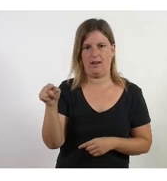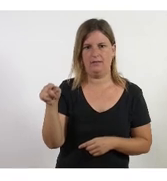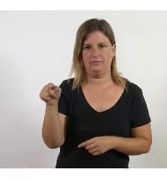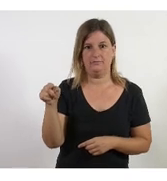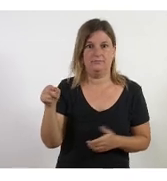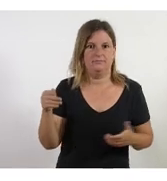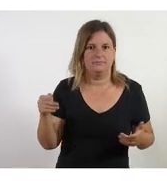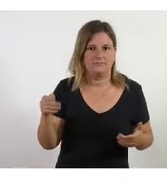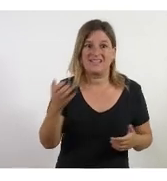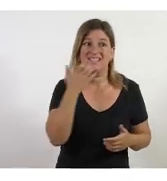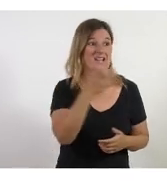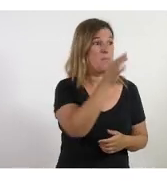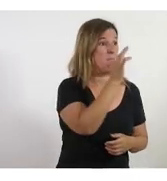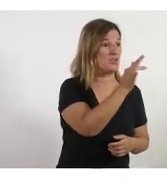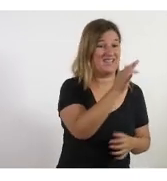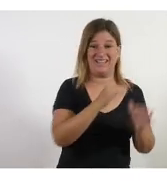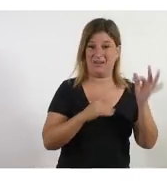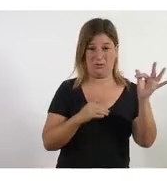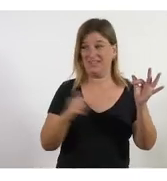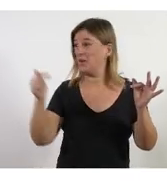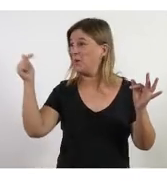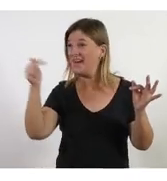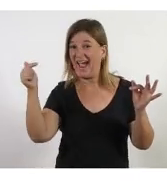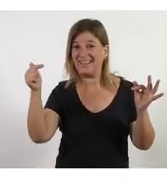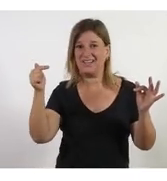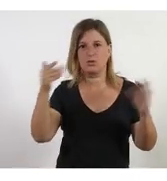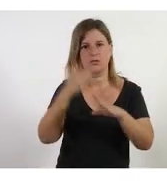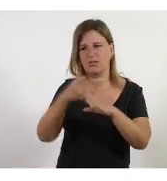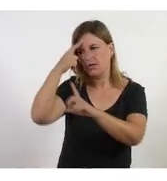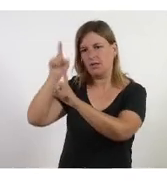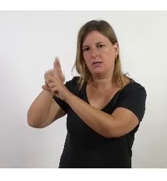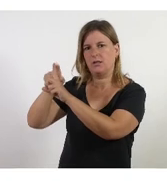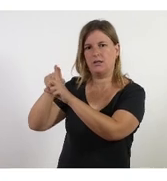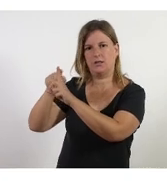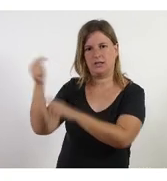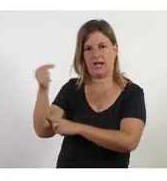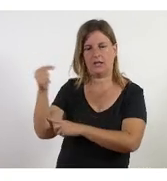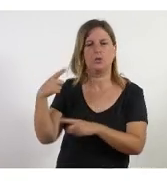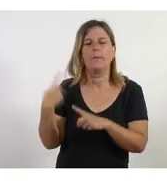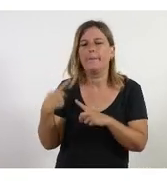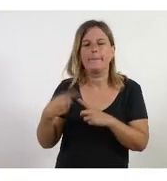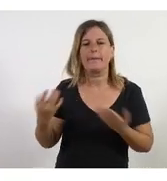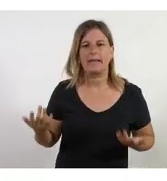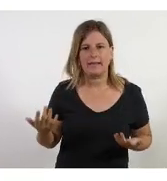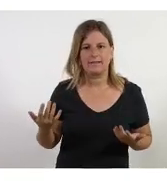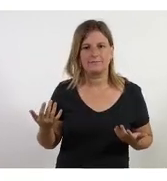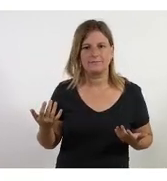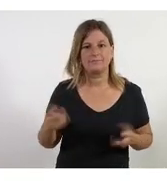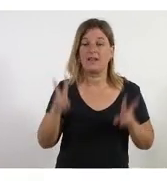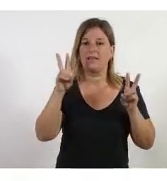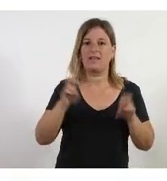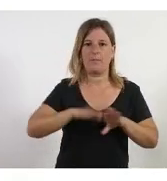Si hi ha una cosa positiva i una negativa, no et preocupis. Nosaltres mirarem a lo negatiu. Per què ho fem, això? És un